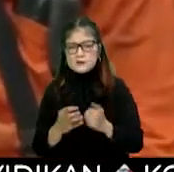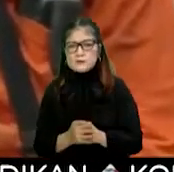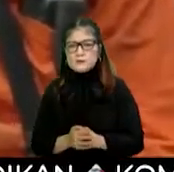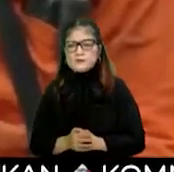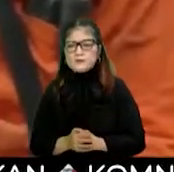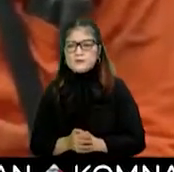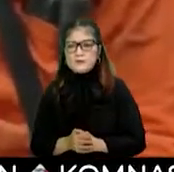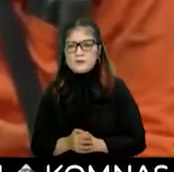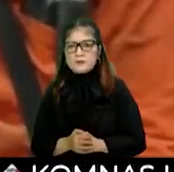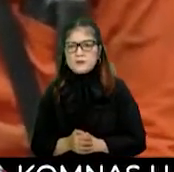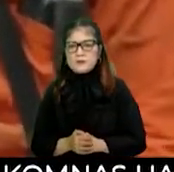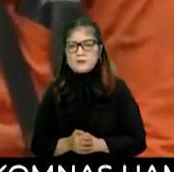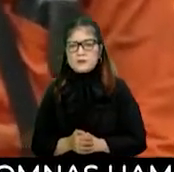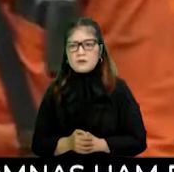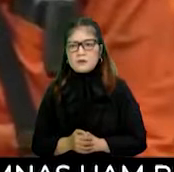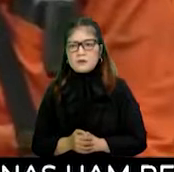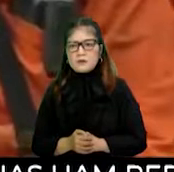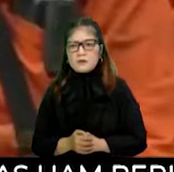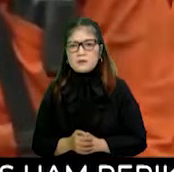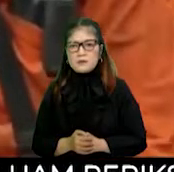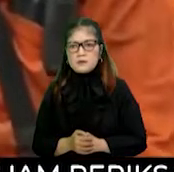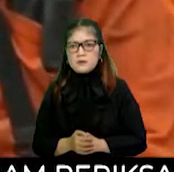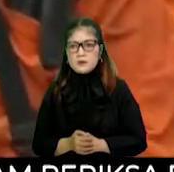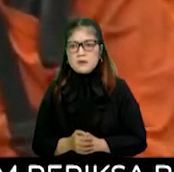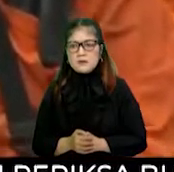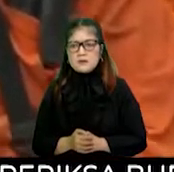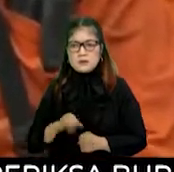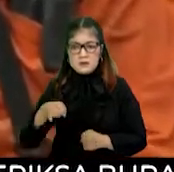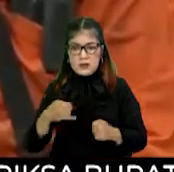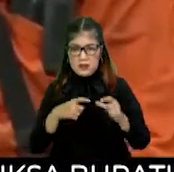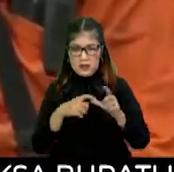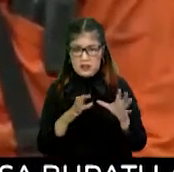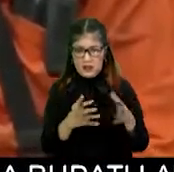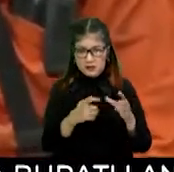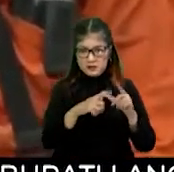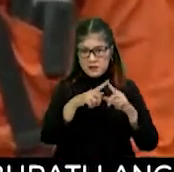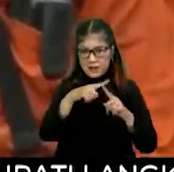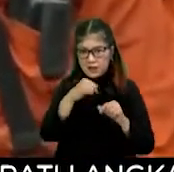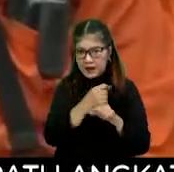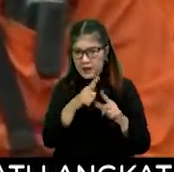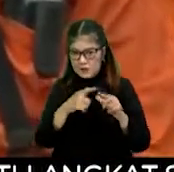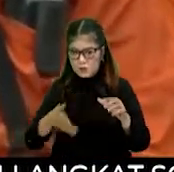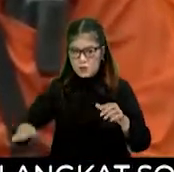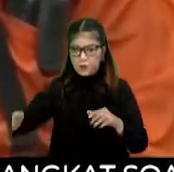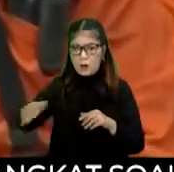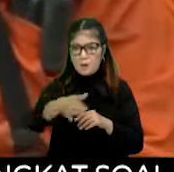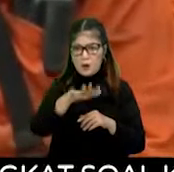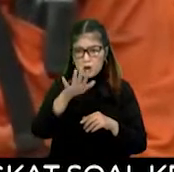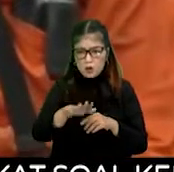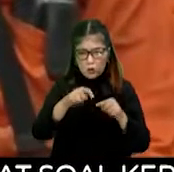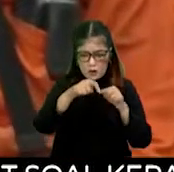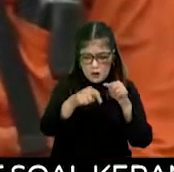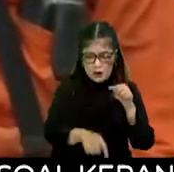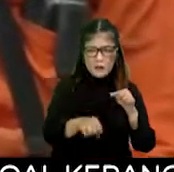tadi, sampai di permukaan air aja, karena derasnya sungai. Dan memang